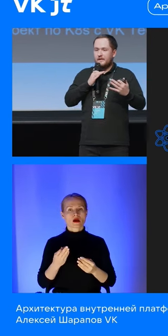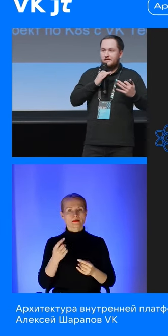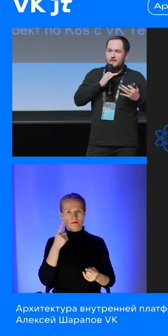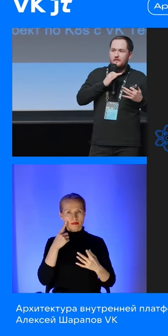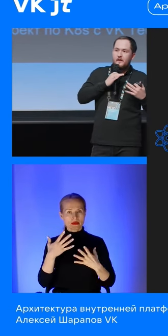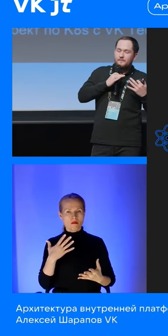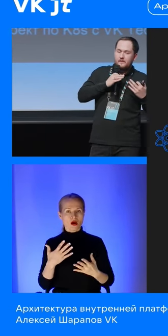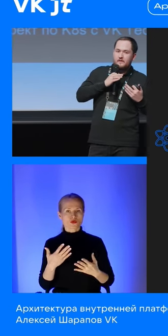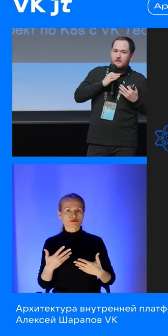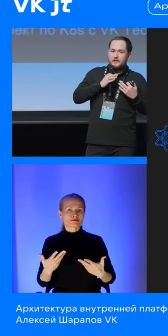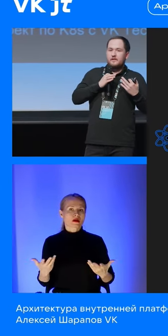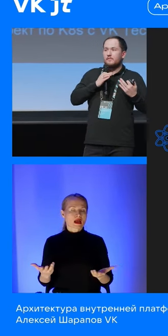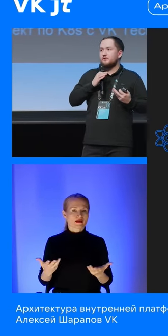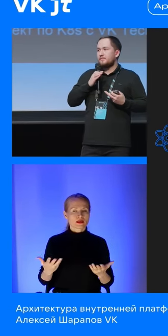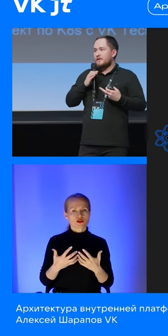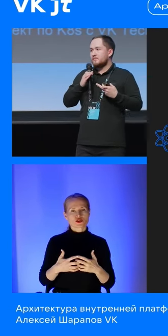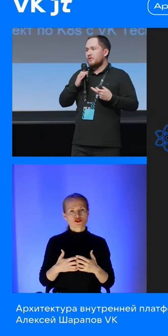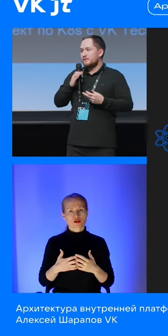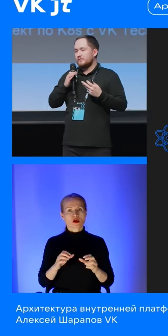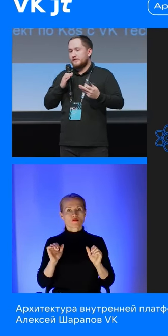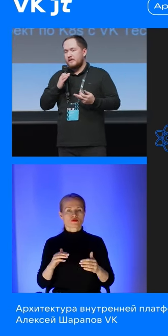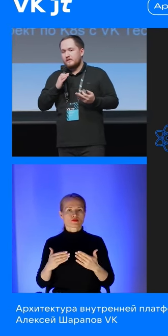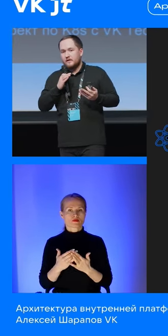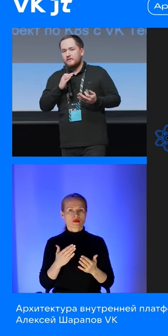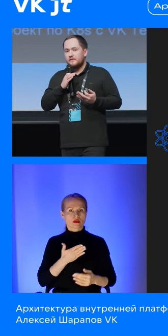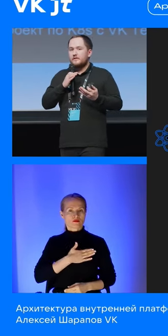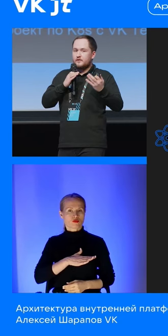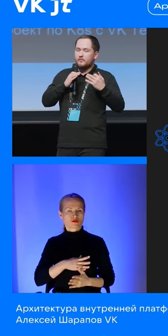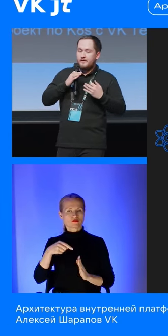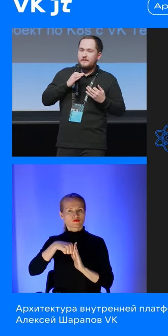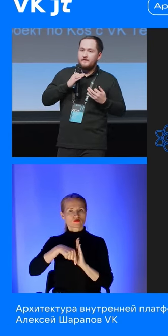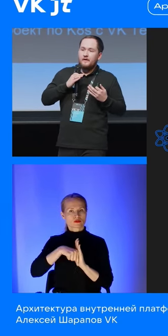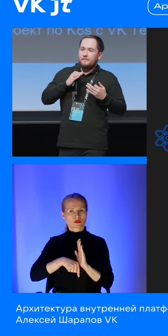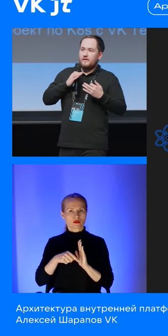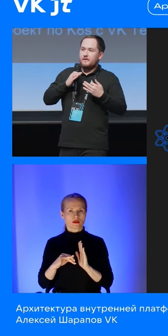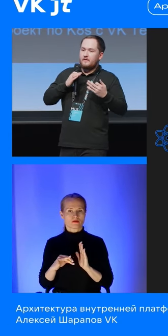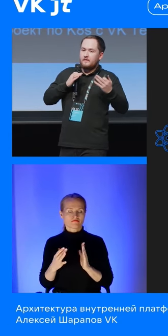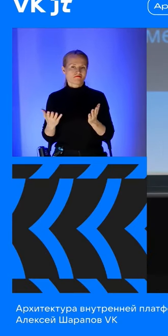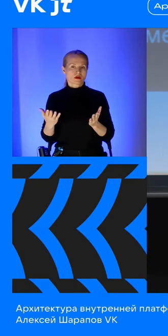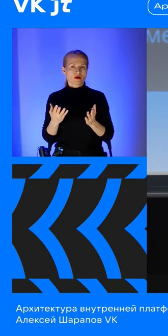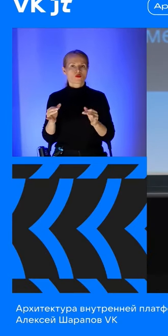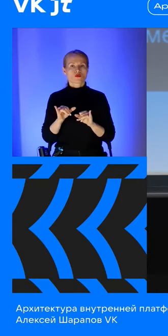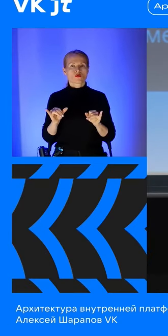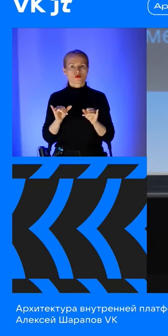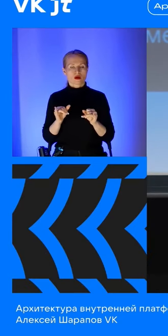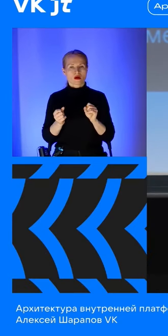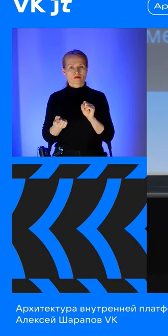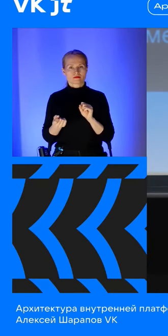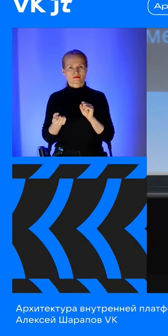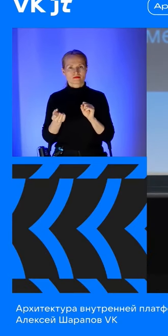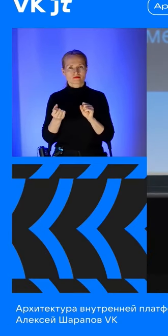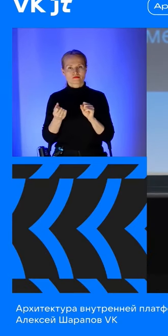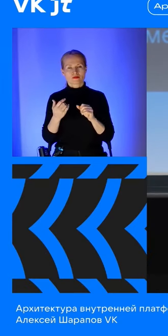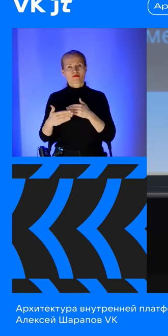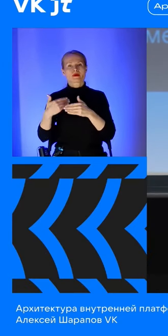понимают Какие решения можно переиспользовать внутри да то есть и к чему прийти не трать на это